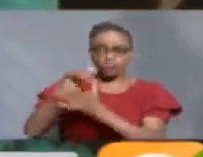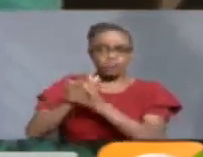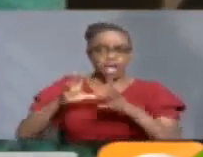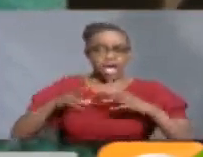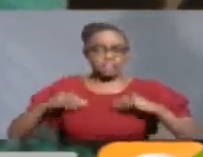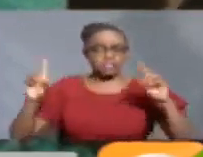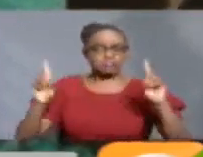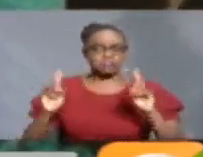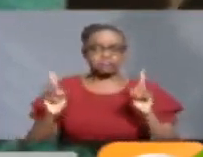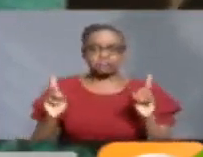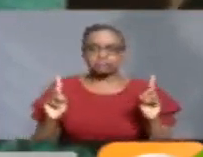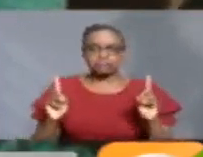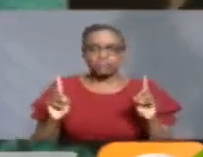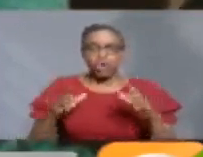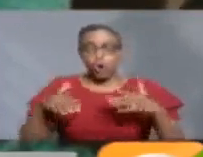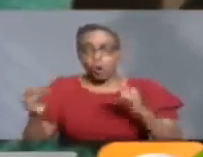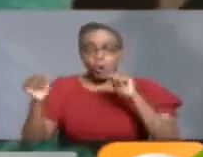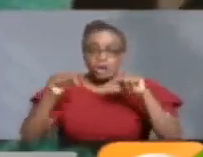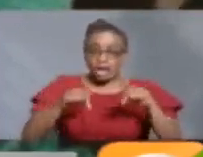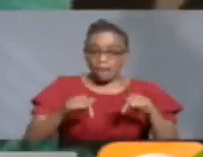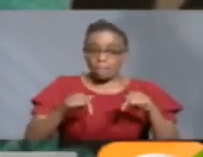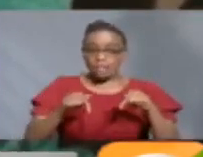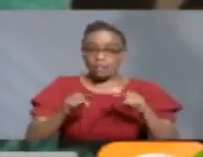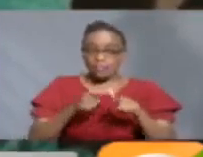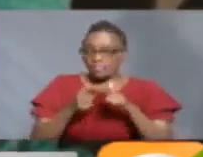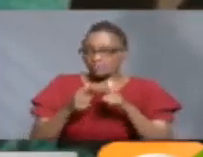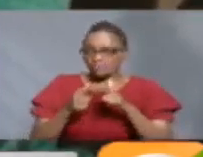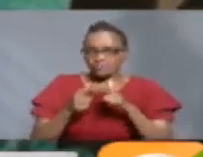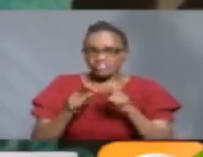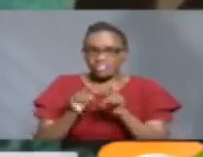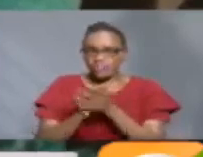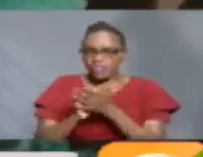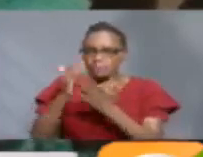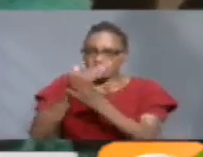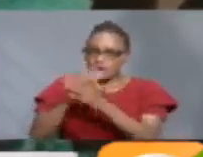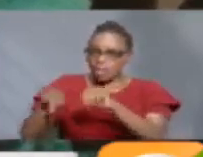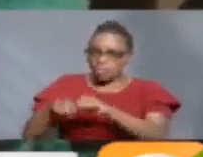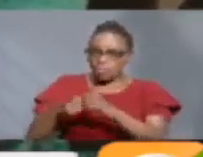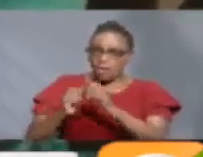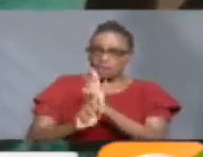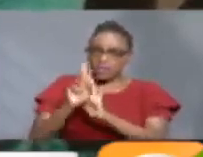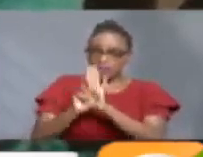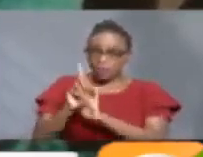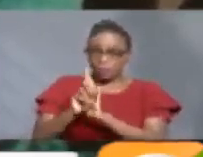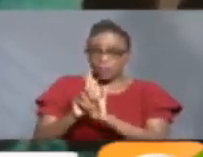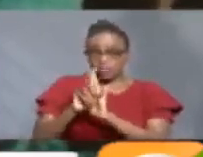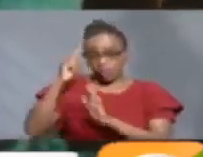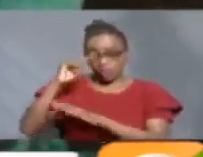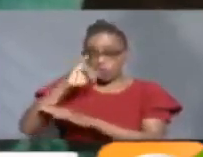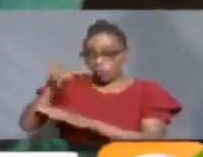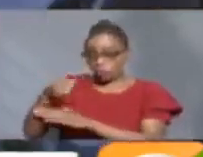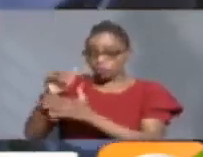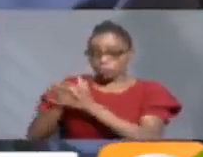haitawezekana. Ama wakuje wahujumu program ya maendeleo ya chama